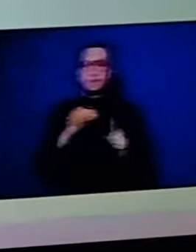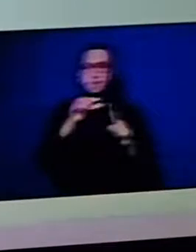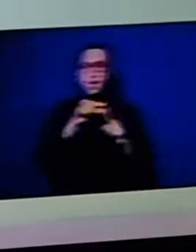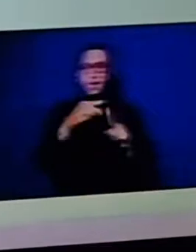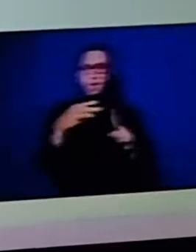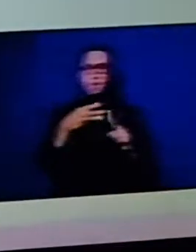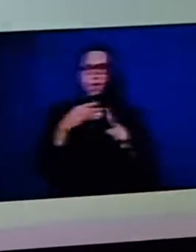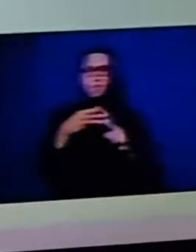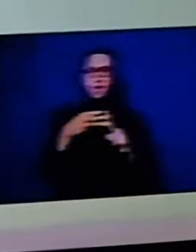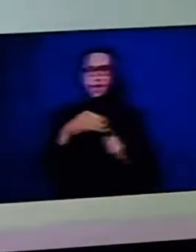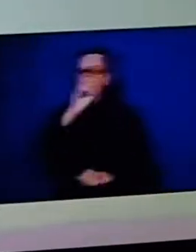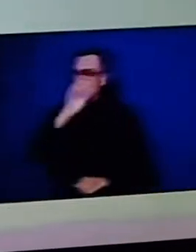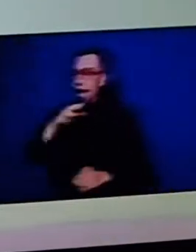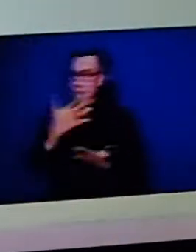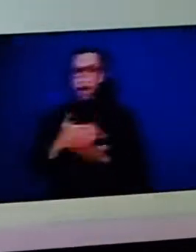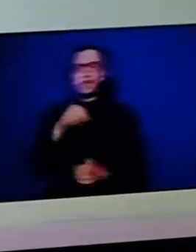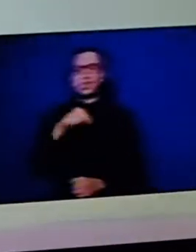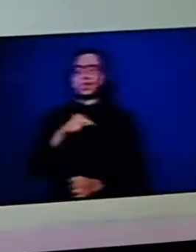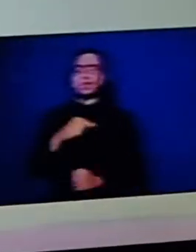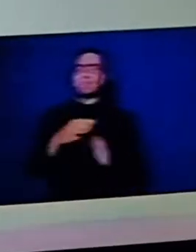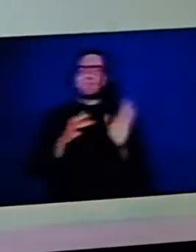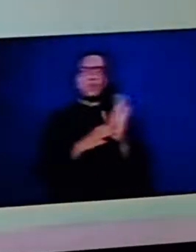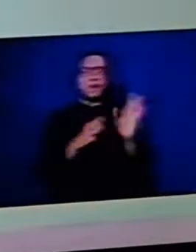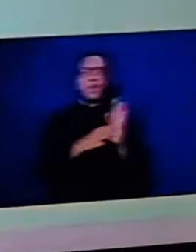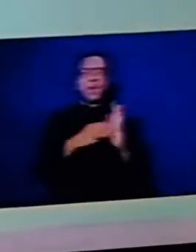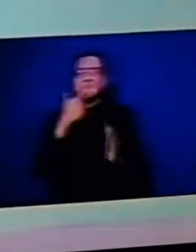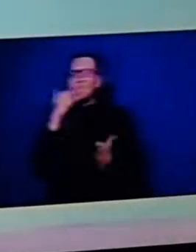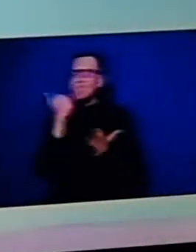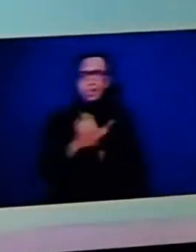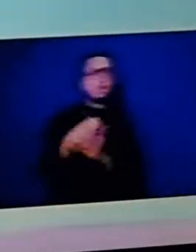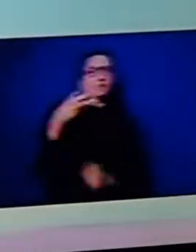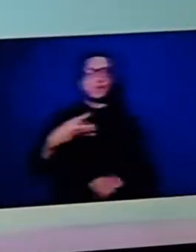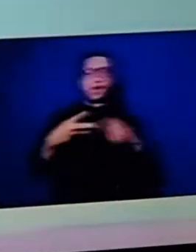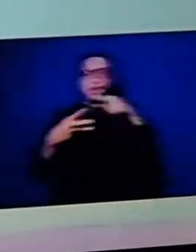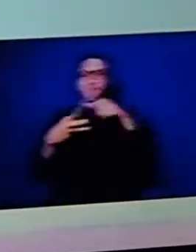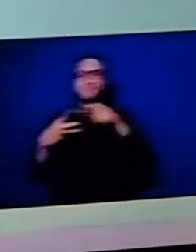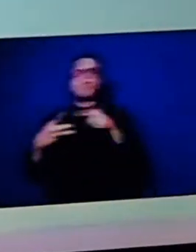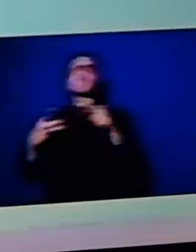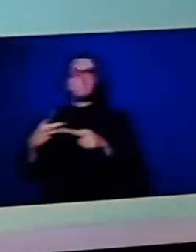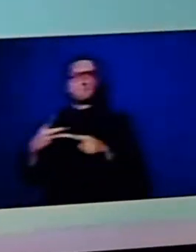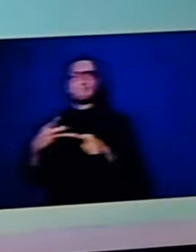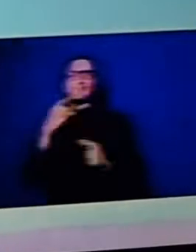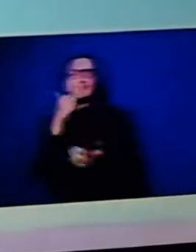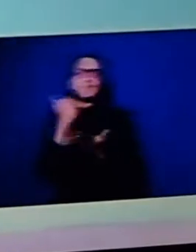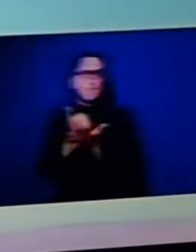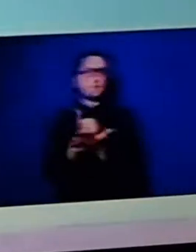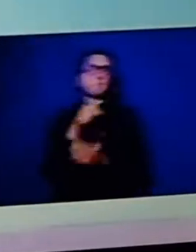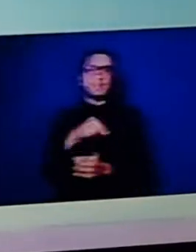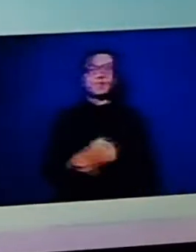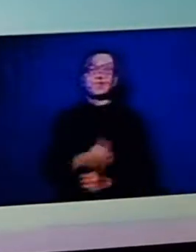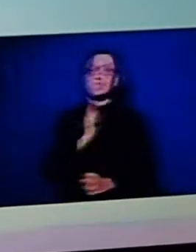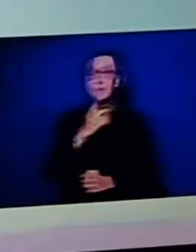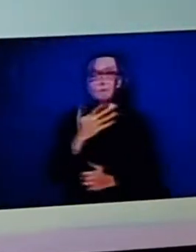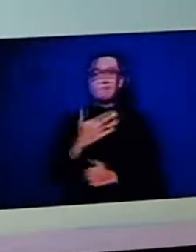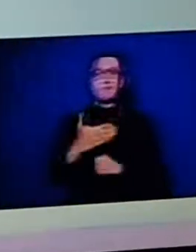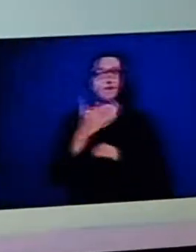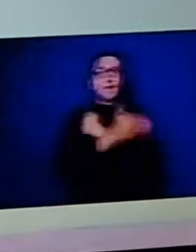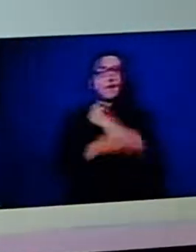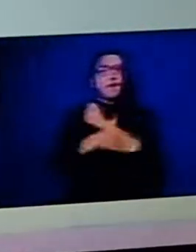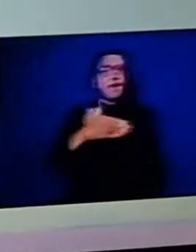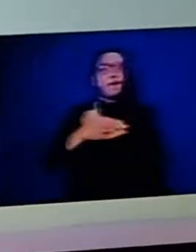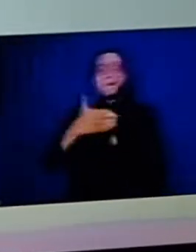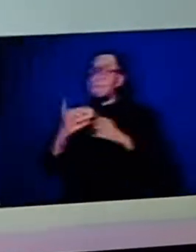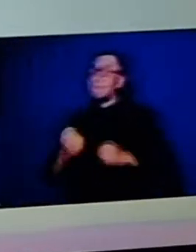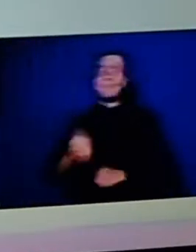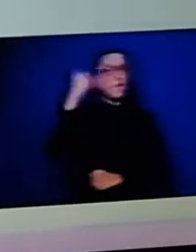bahwa inilah tiga masalah yang utama. Tolok ukur keberhasilan suatu negara. Suatu negara dikatakan